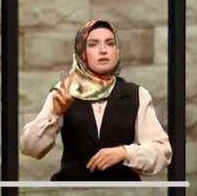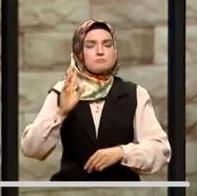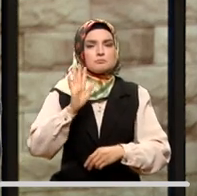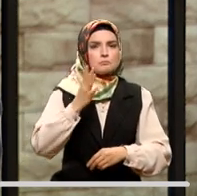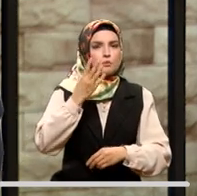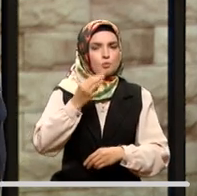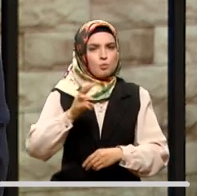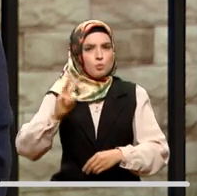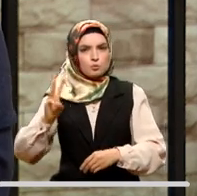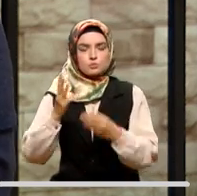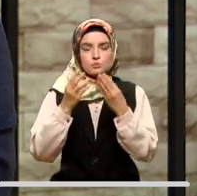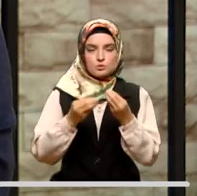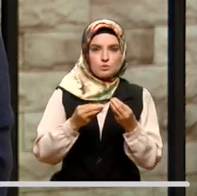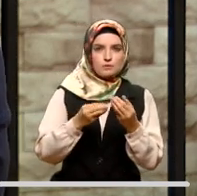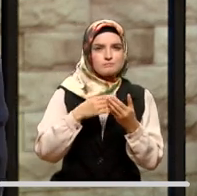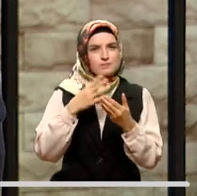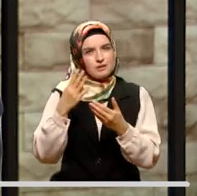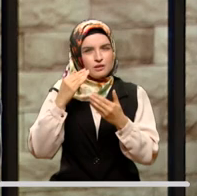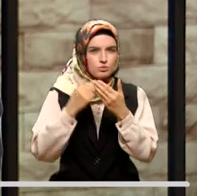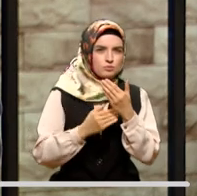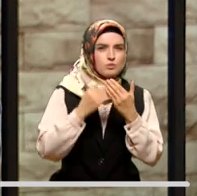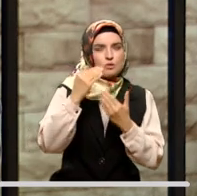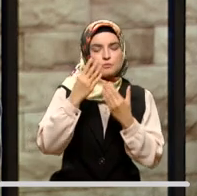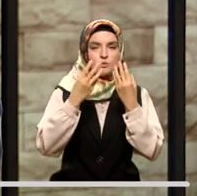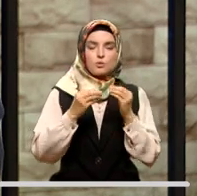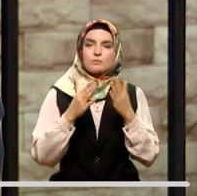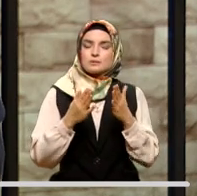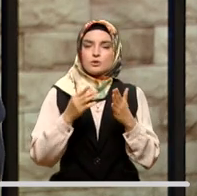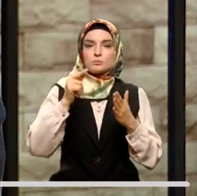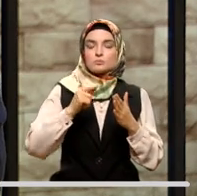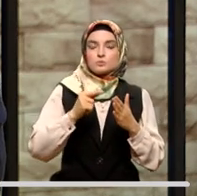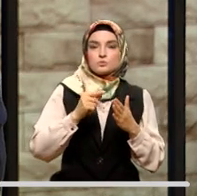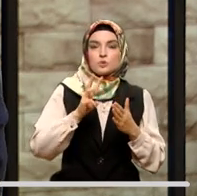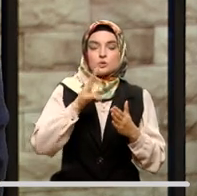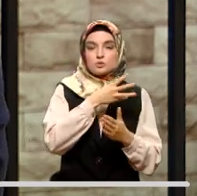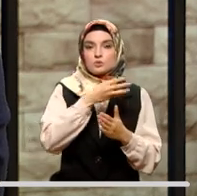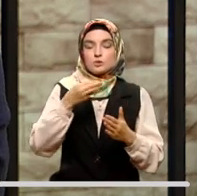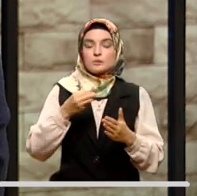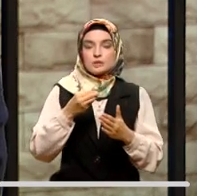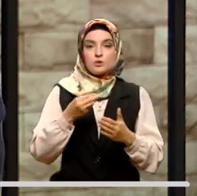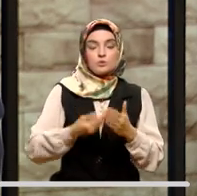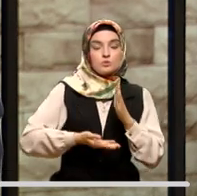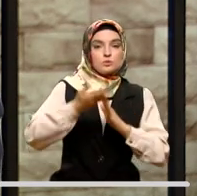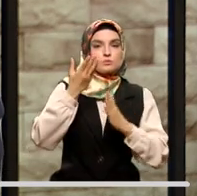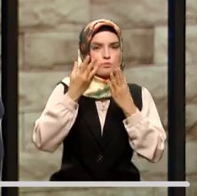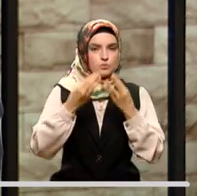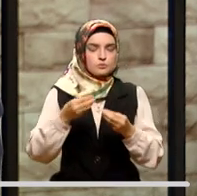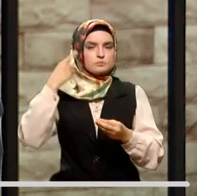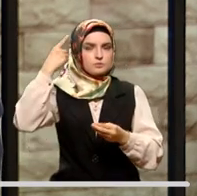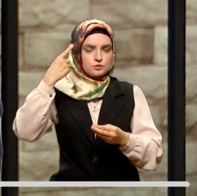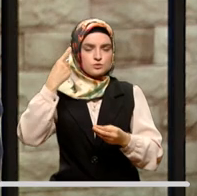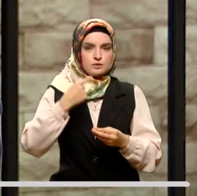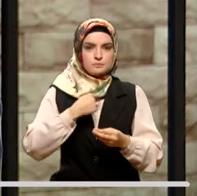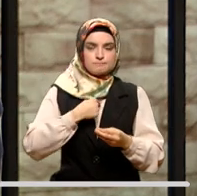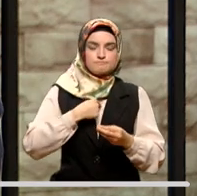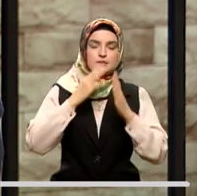30 oluyor. Bazen tekrar 20'ye düşebiliyor ama 3 milyon rakamın üzerinde olduğunu tahmin ediyorum. Hamdolsun malum biliyorsunuz